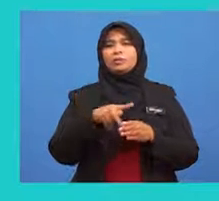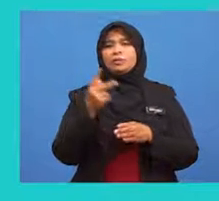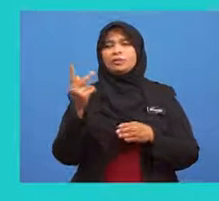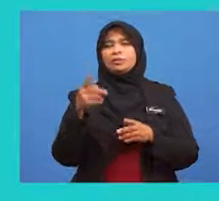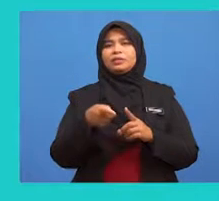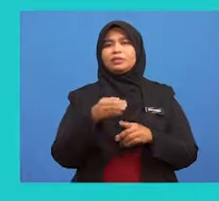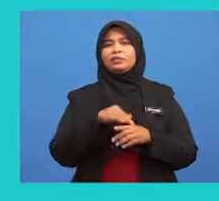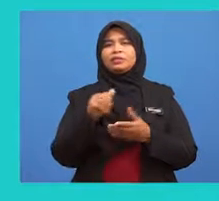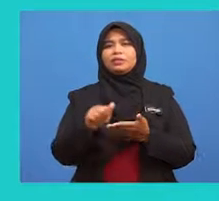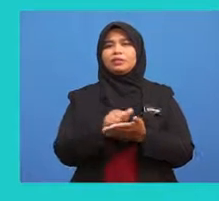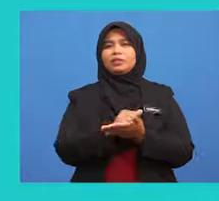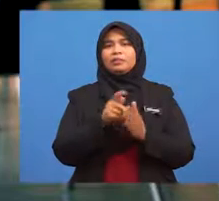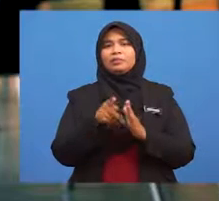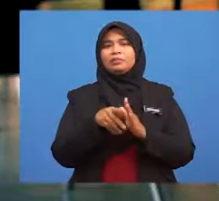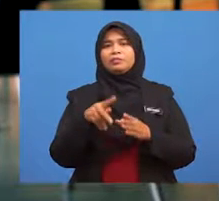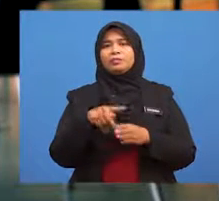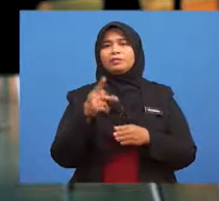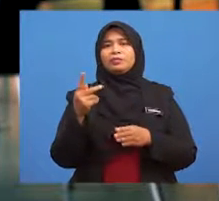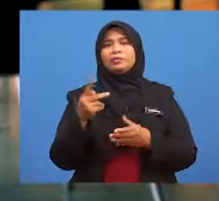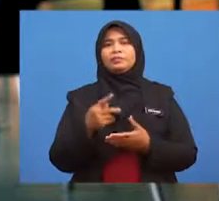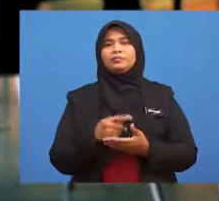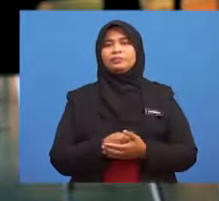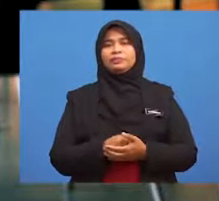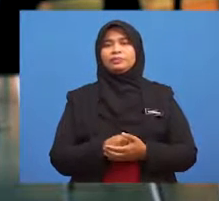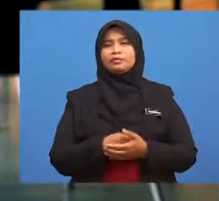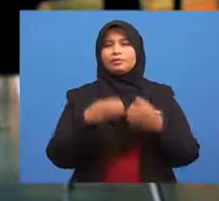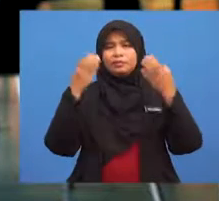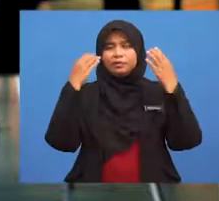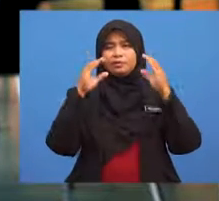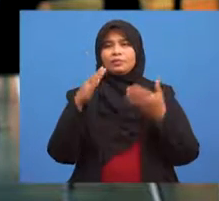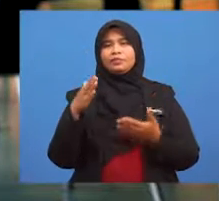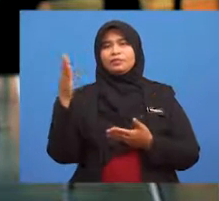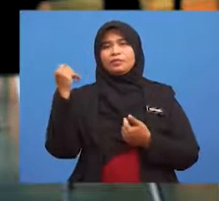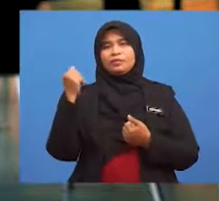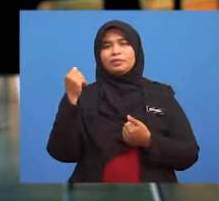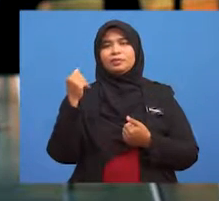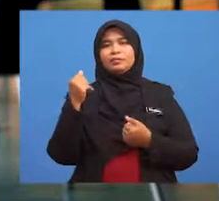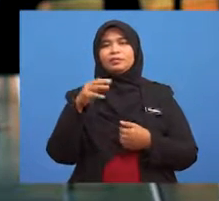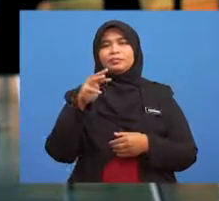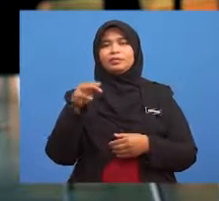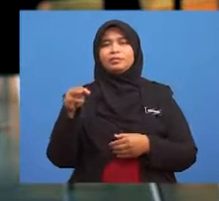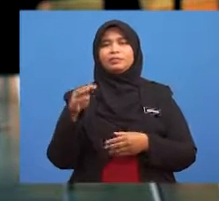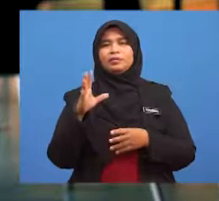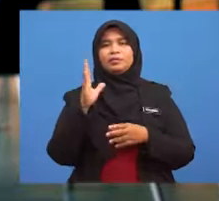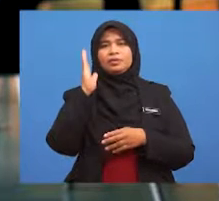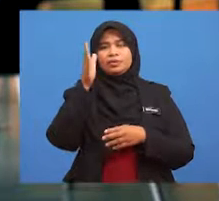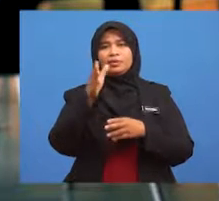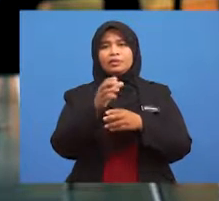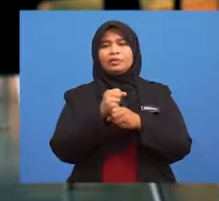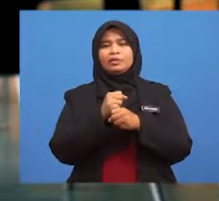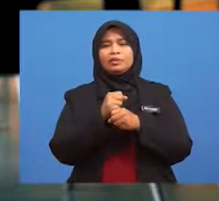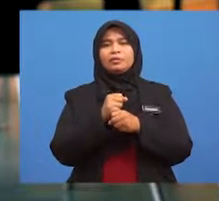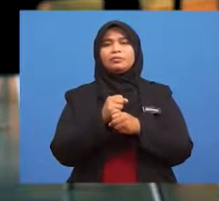ke akaun perdagangan. Cikgu harap di akhir pembelajaran ini nanti, murid-murid akan dapat